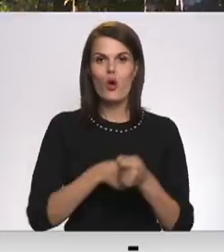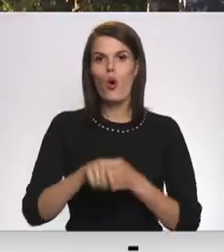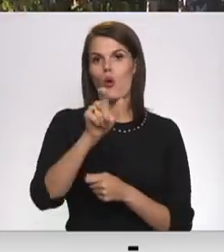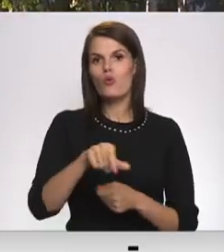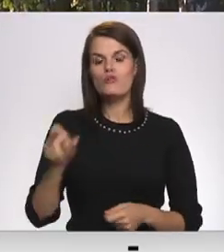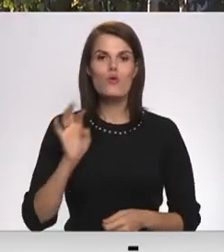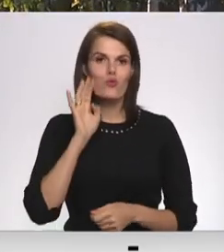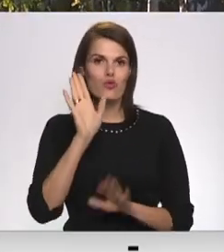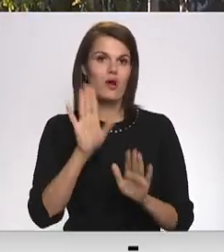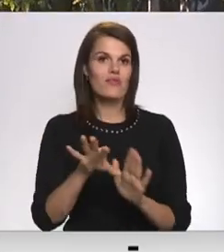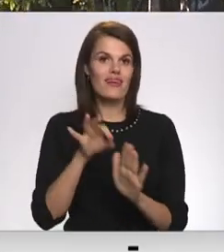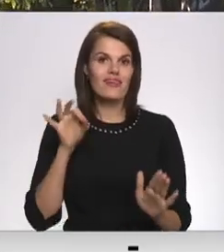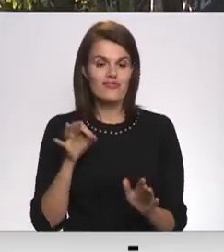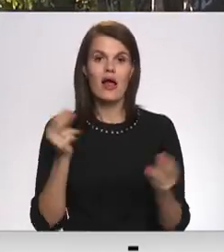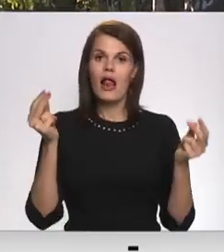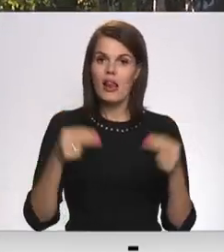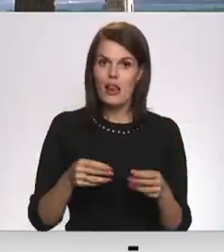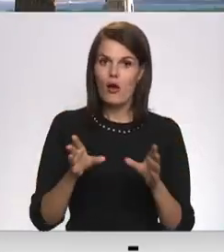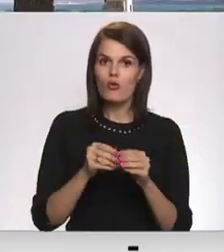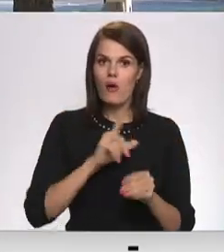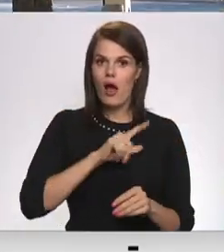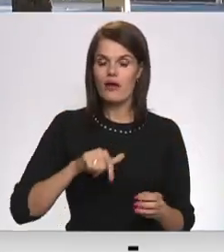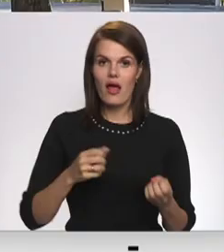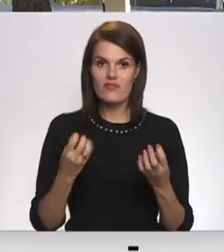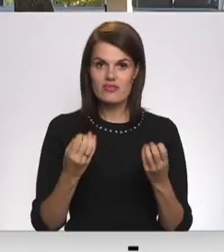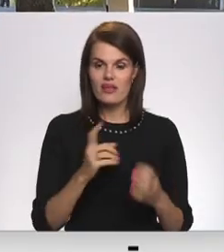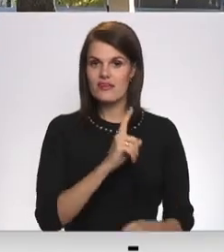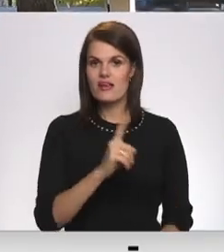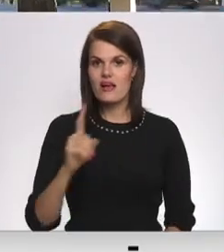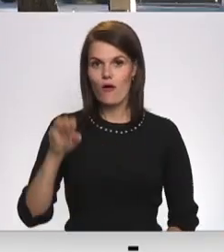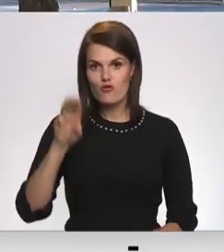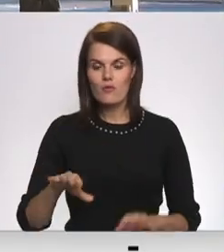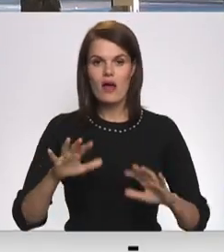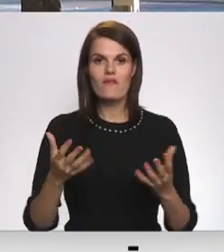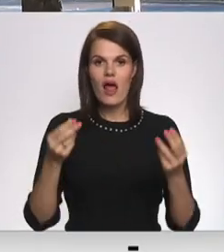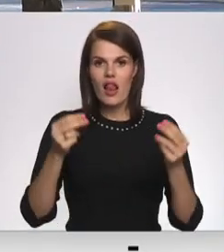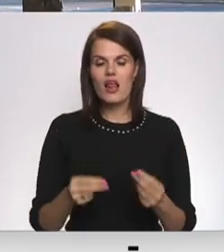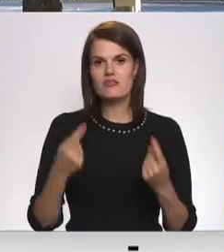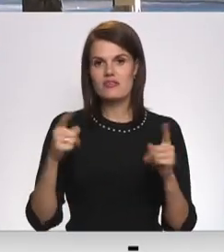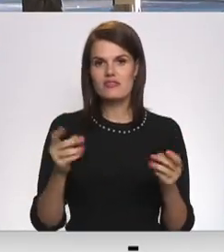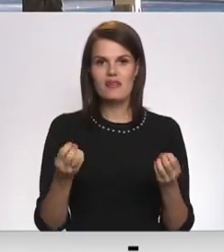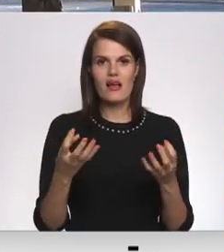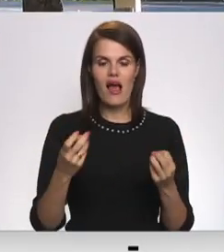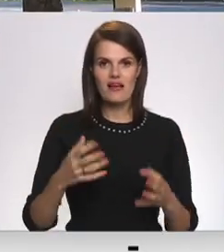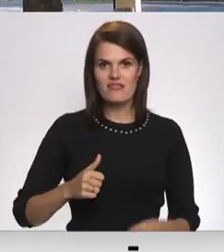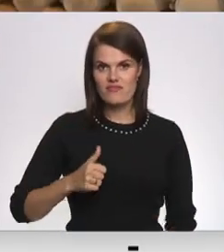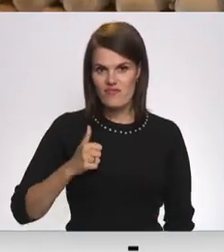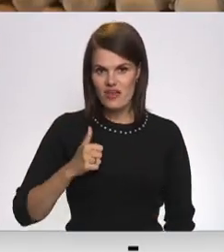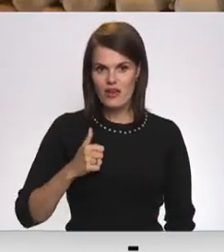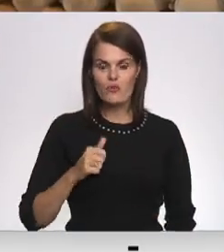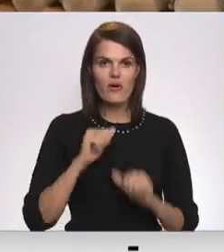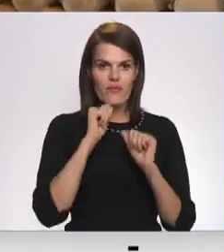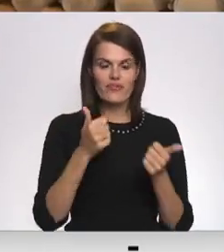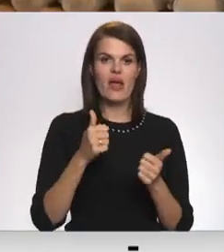turpmāk būs izvēles priekšā – slēgt līgumu ar Latvijas gāzi ik mēnesi vai arī slēgt līgumu ar citu gāzes piegādātāju.